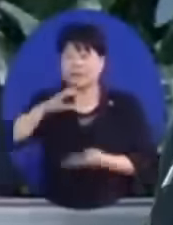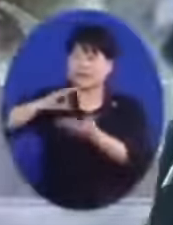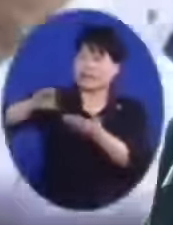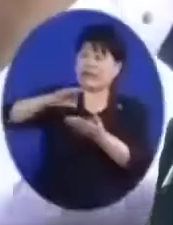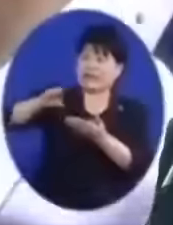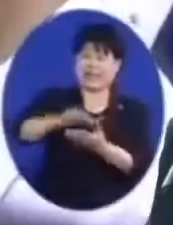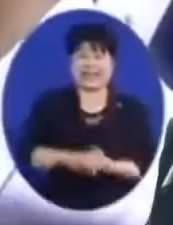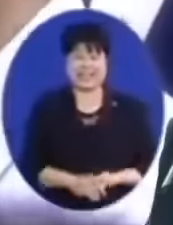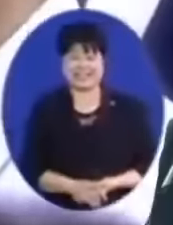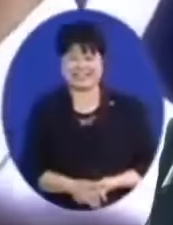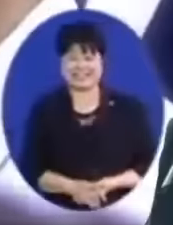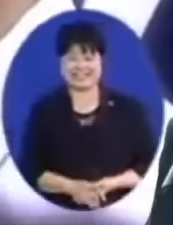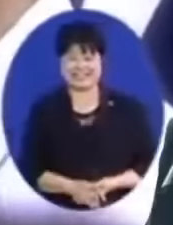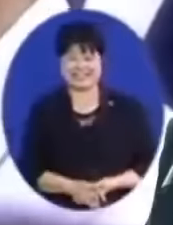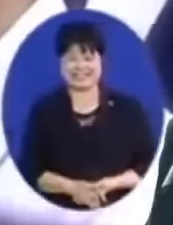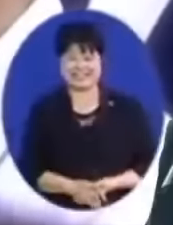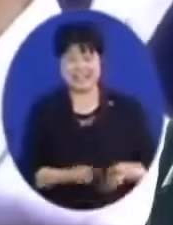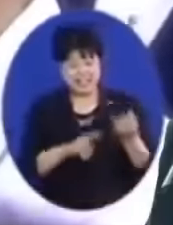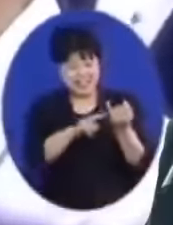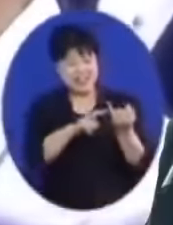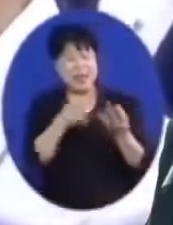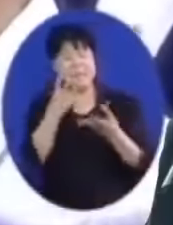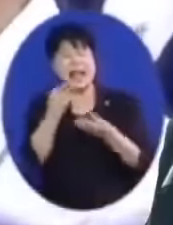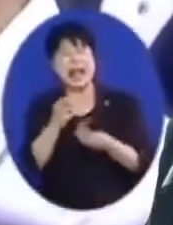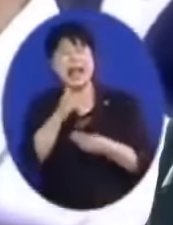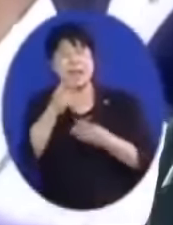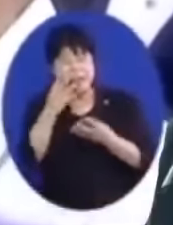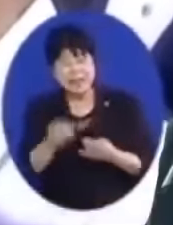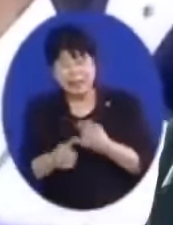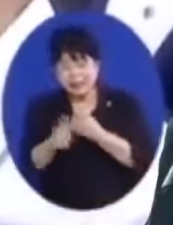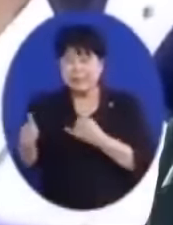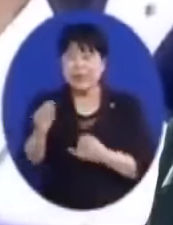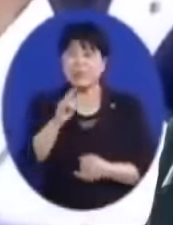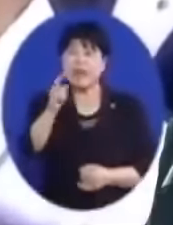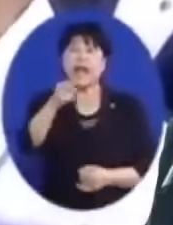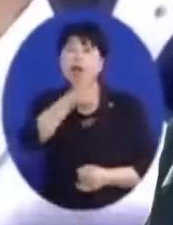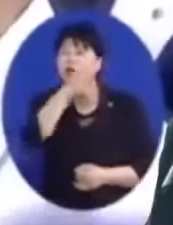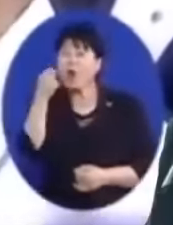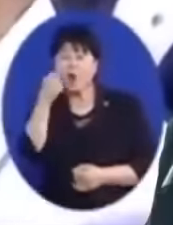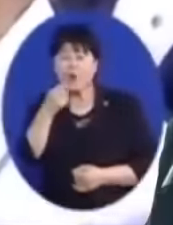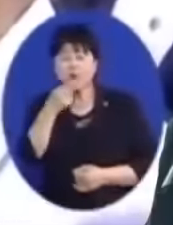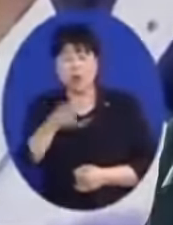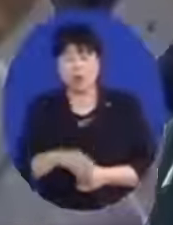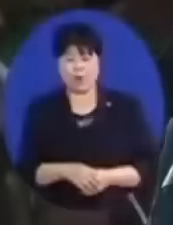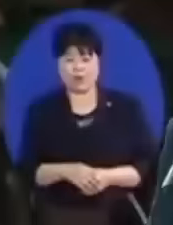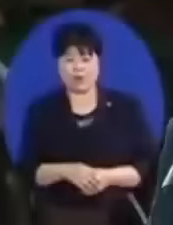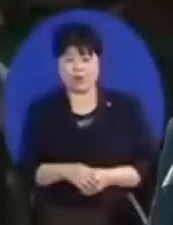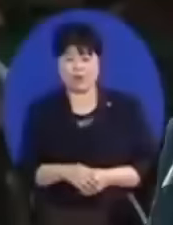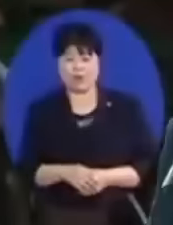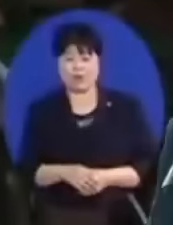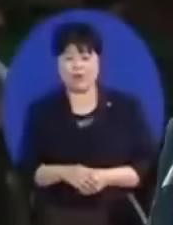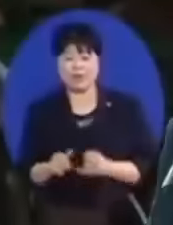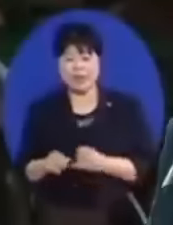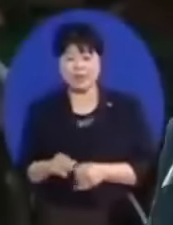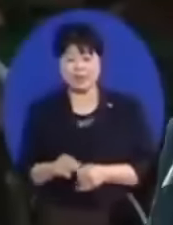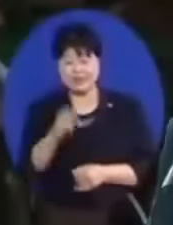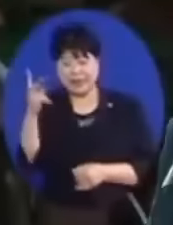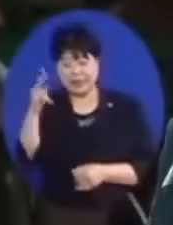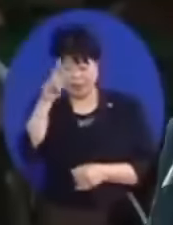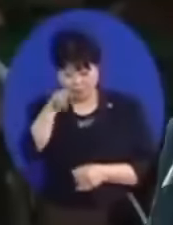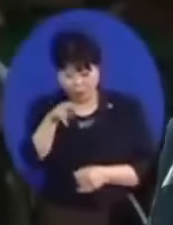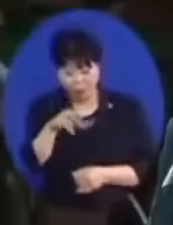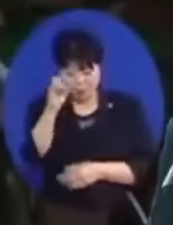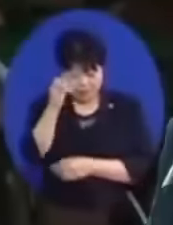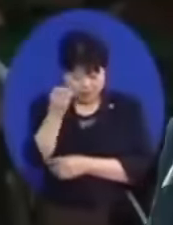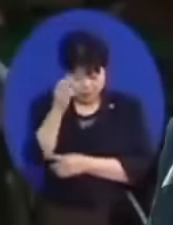쏟아냅니다. 그러니 부부간의 대화에 문제가 생기는 것은 당연합니다. 남편은 신문을 보거나 텔레비전 앞에서 그저